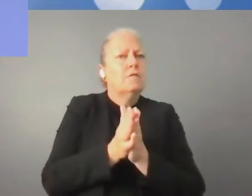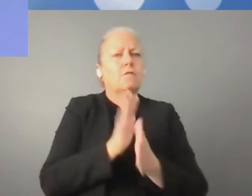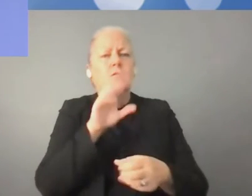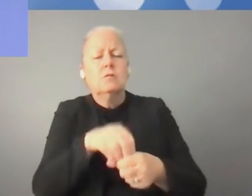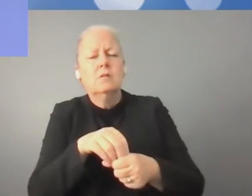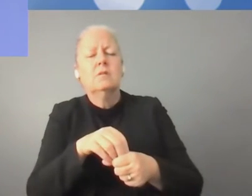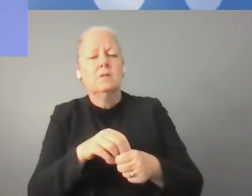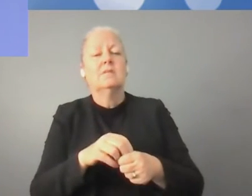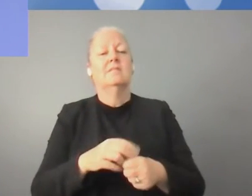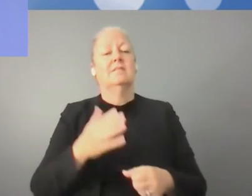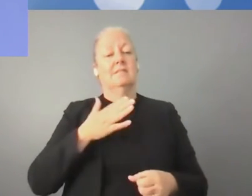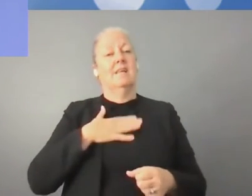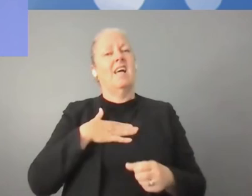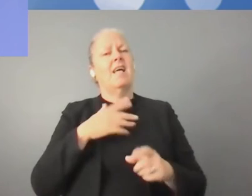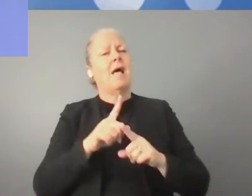бы